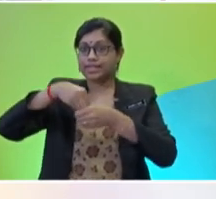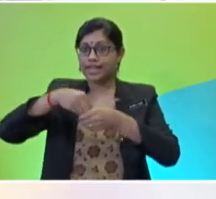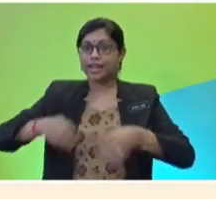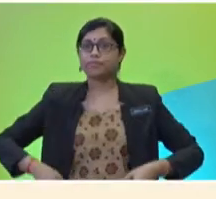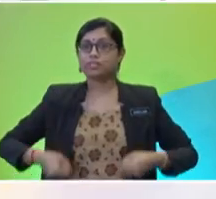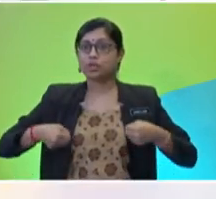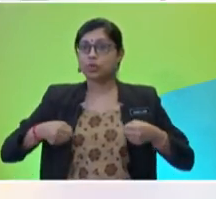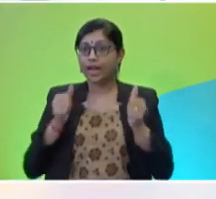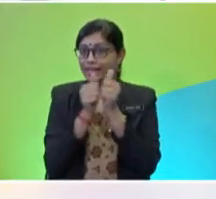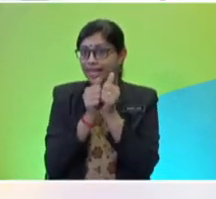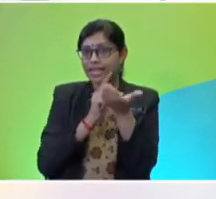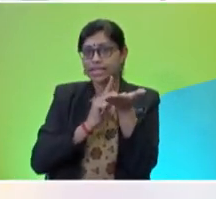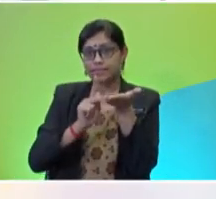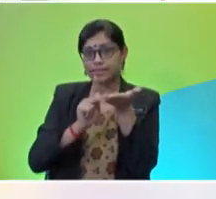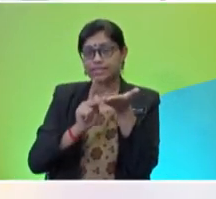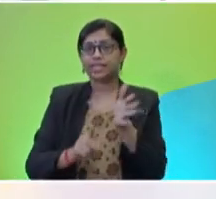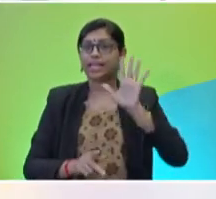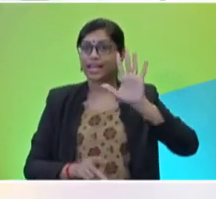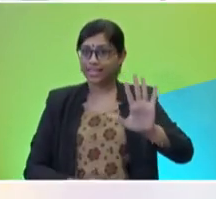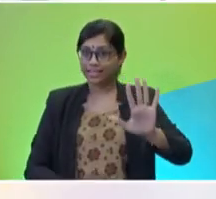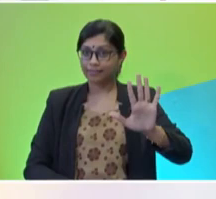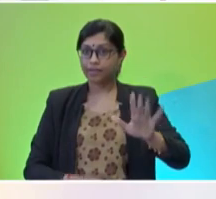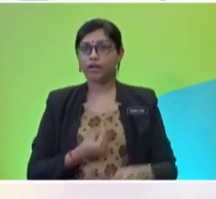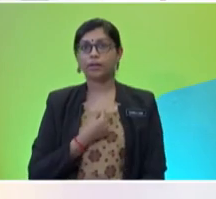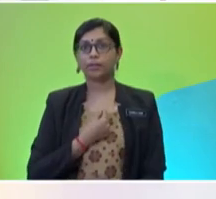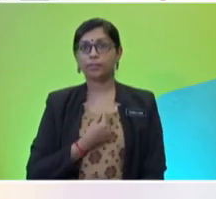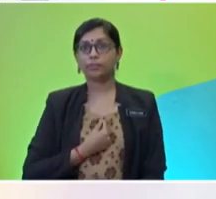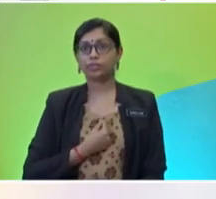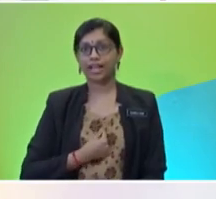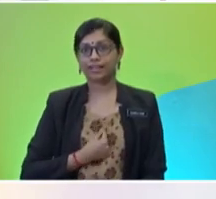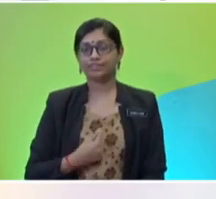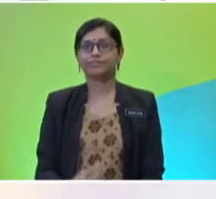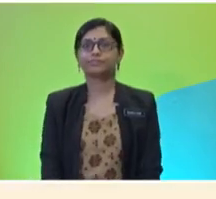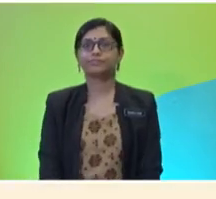kemas. Langkah kelima, butang baju sukan.